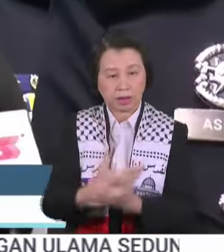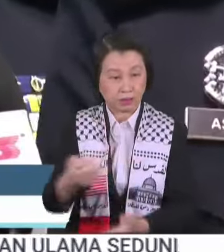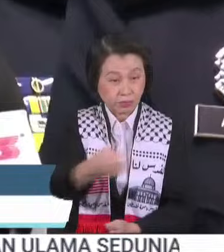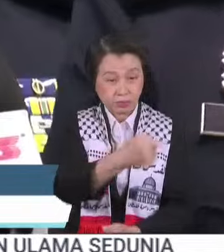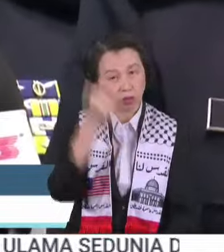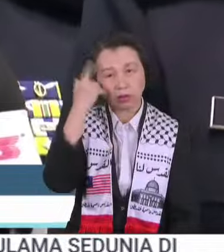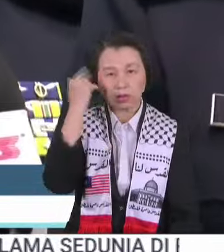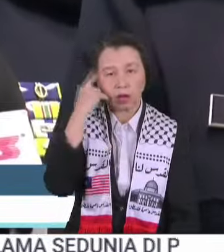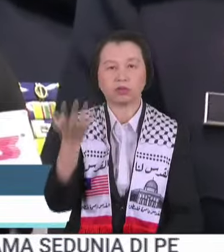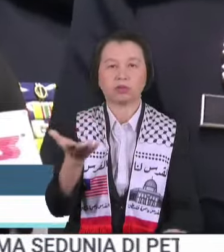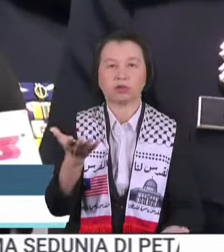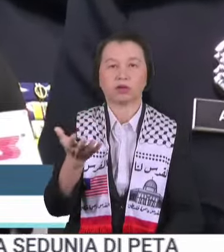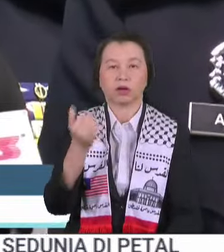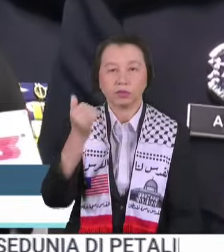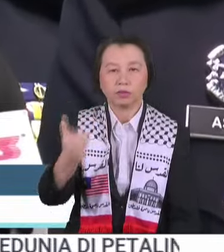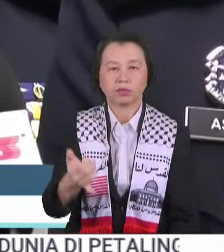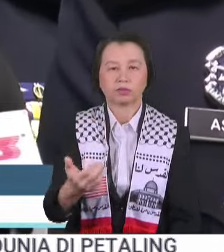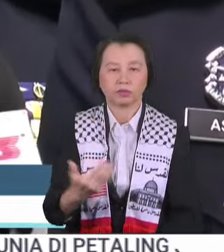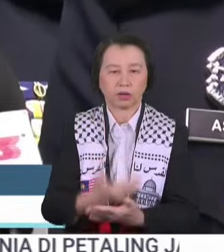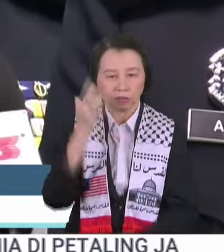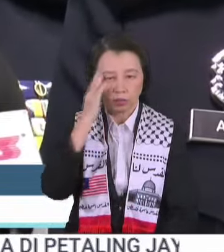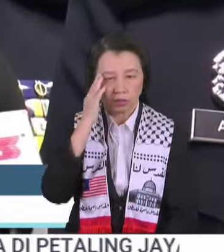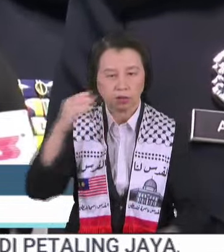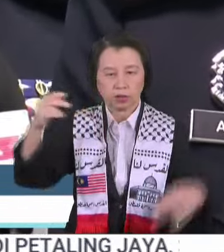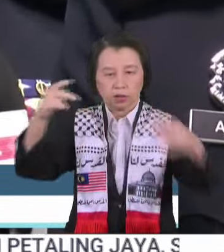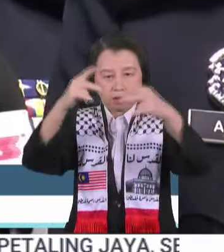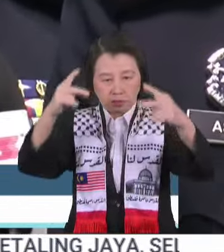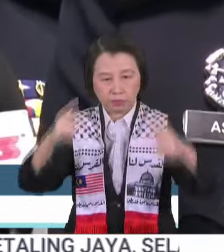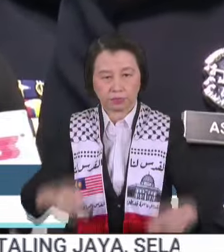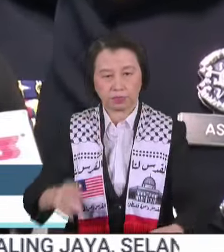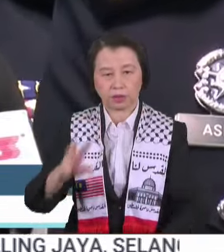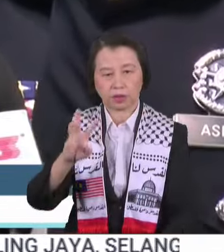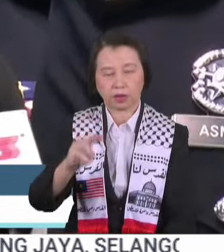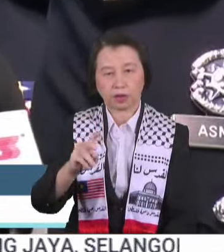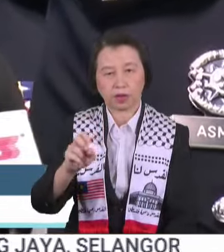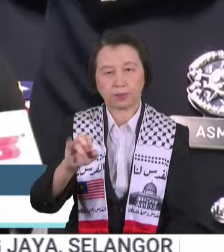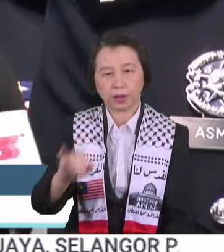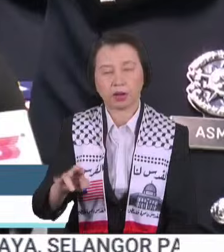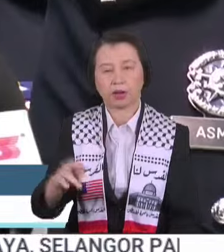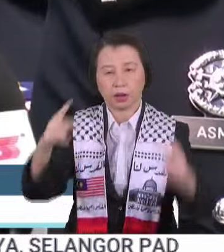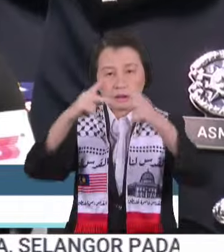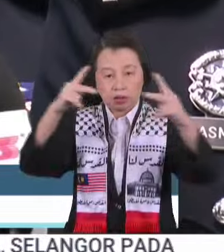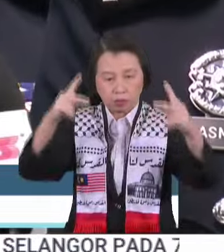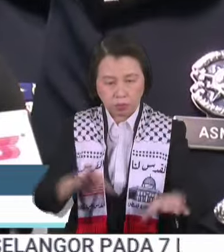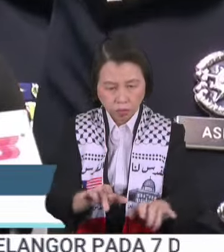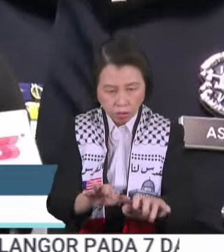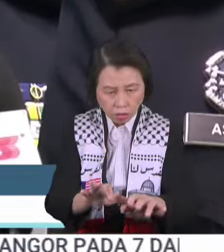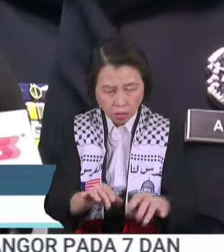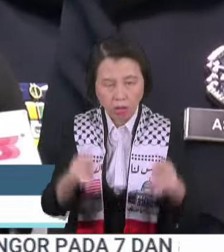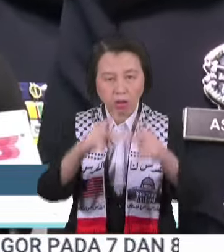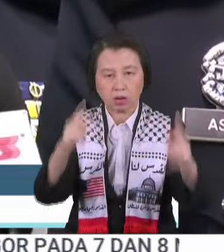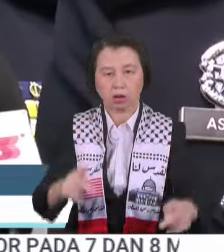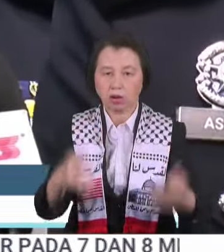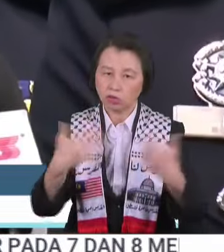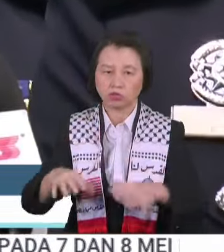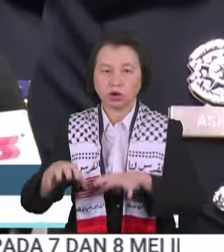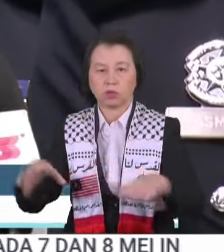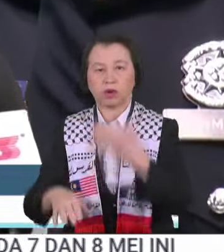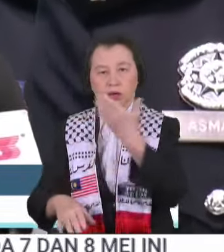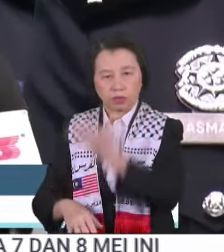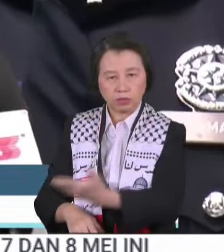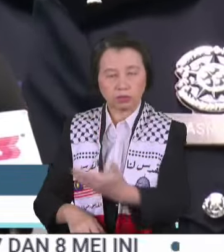tahu berkenaan dengan itu. Portal Semak Mule merupakan kemudahan yang telah dibangunkan oleh Jabatan